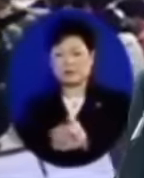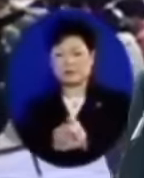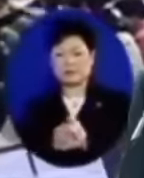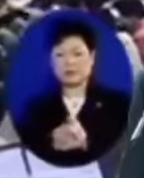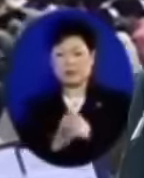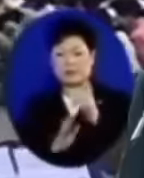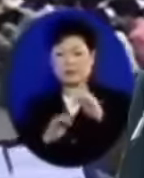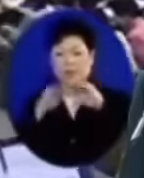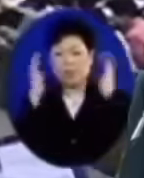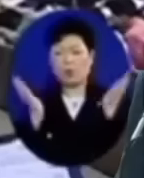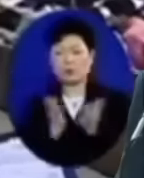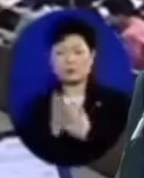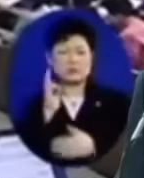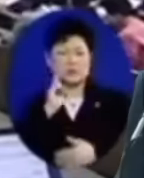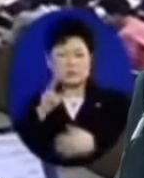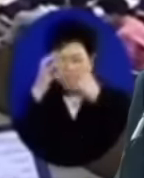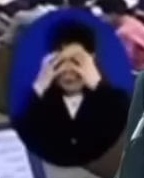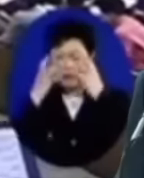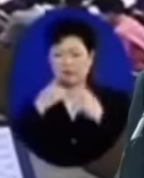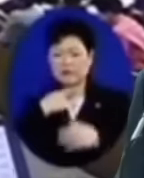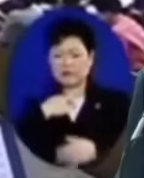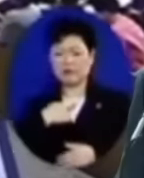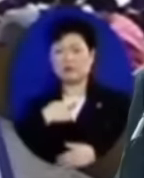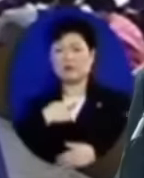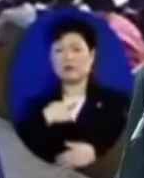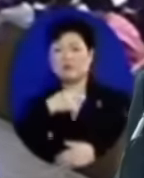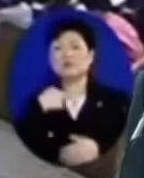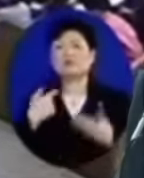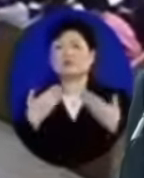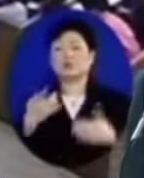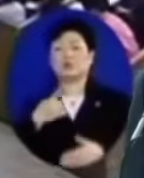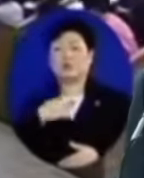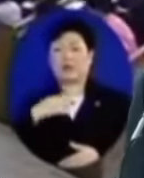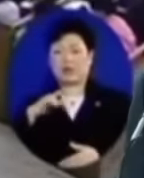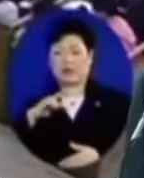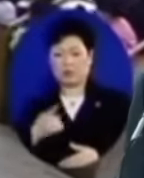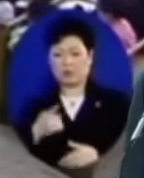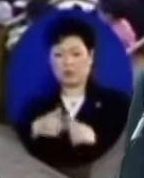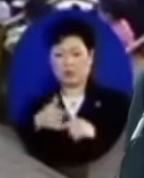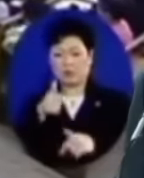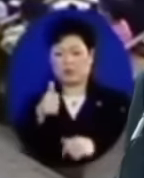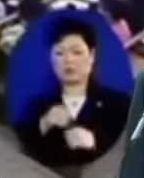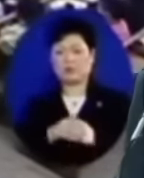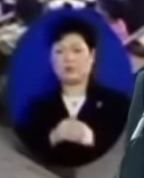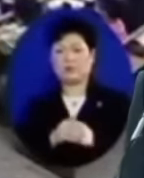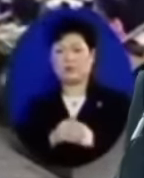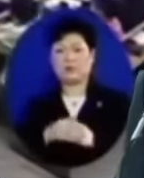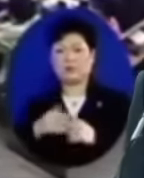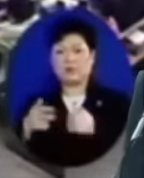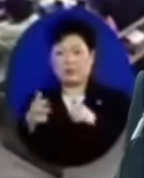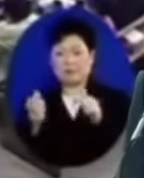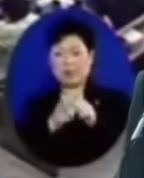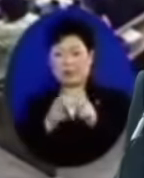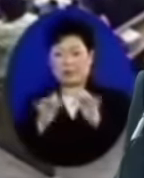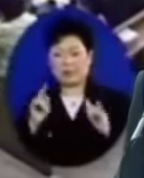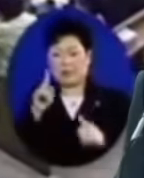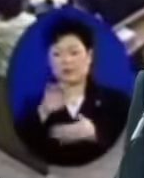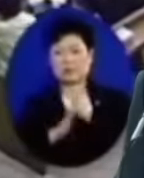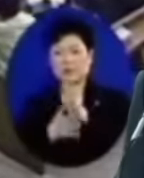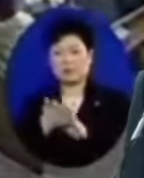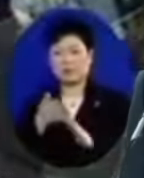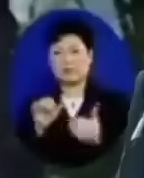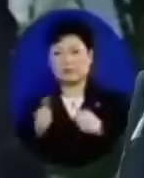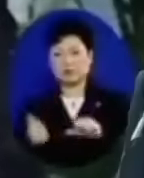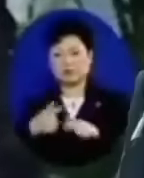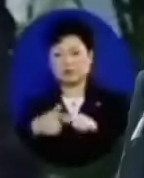빠짐없이 처참한 고통을 당하고 순교를 당해도 예수님을 배반한 자가 한 사람도 없었습니다.